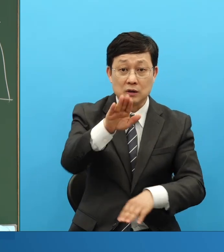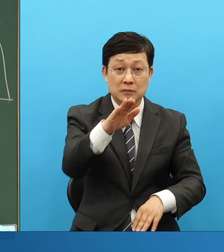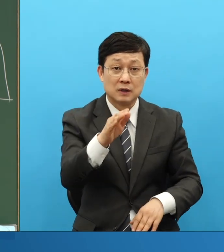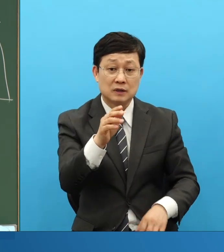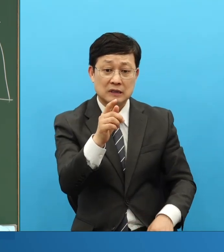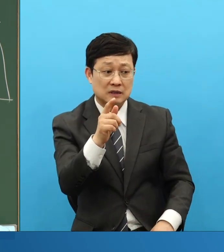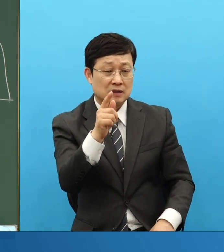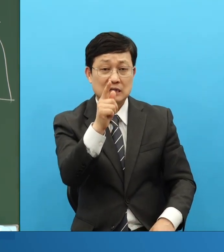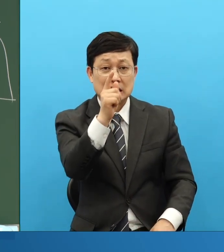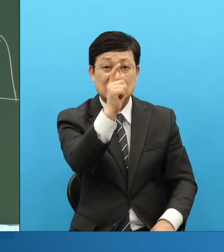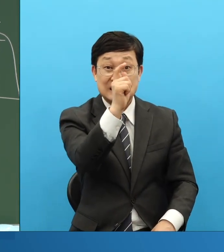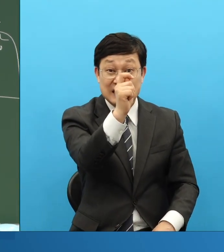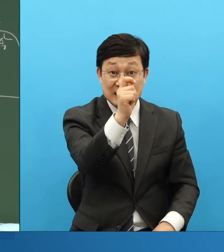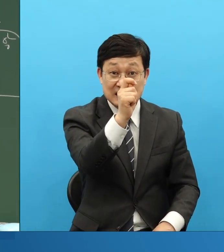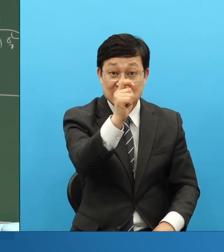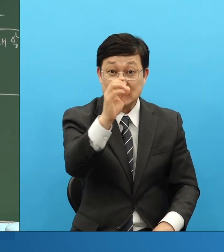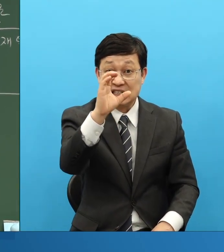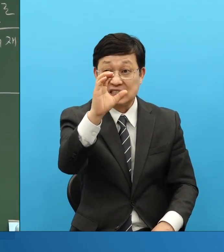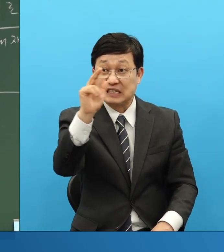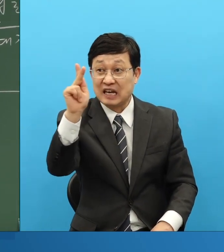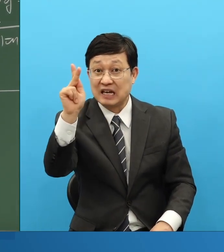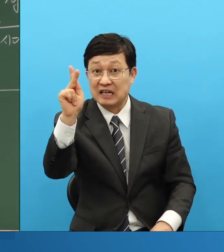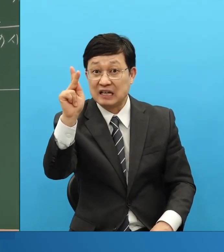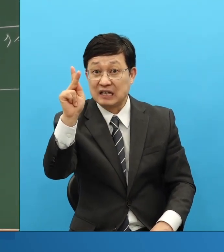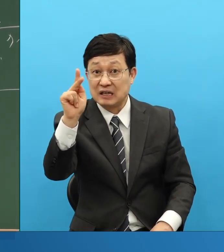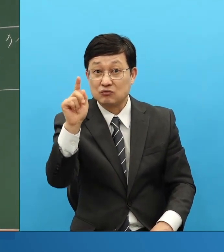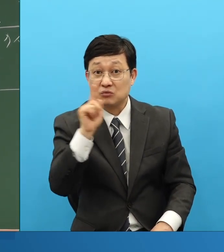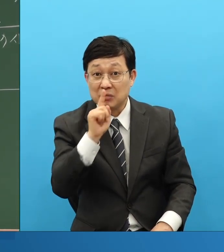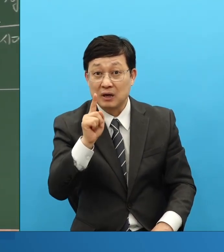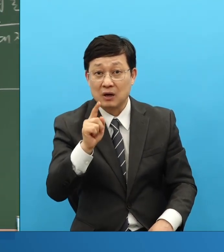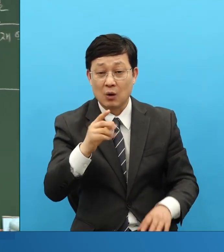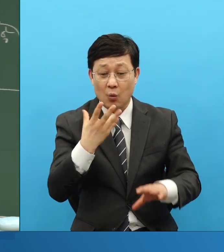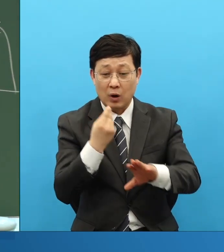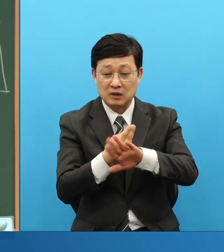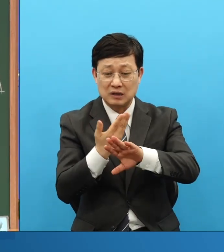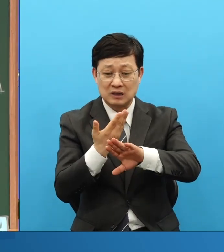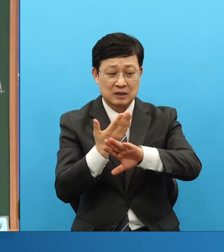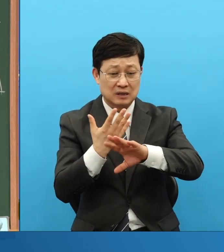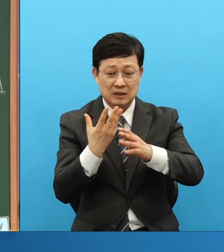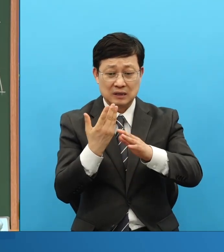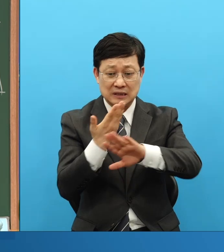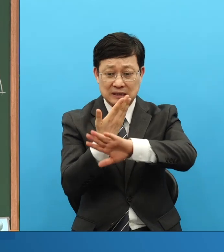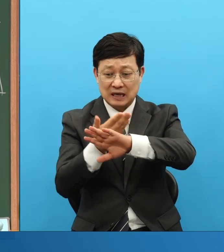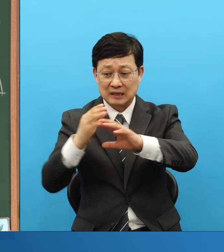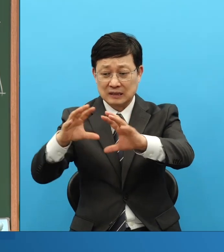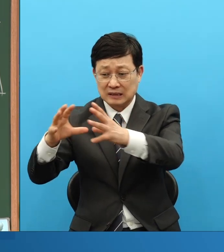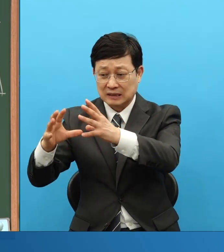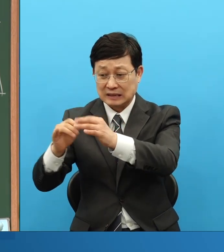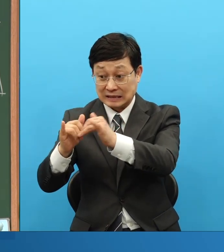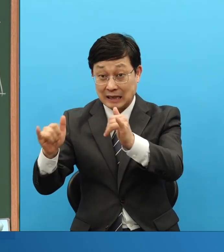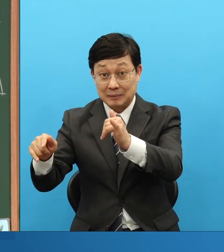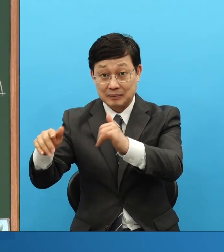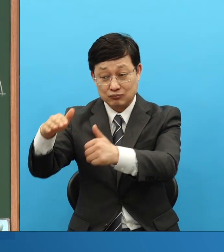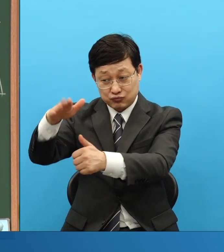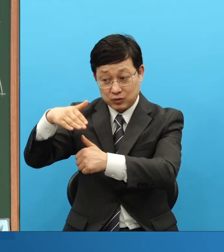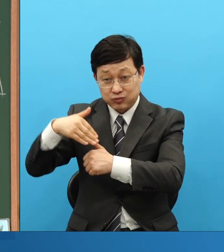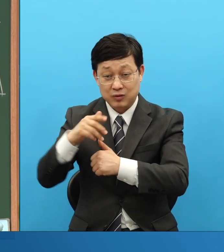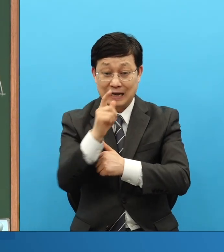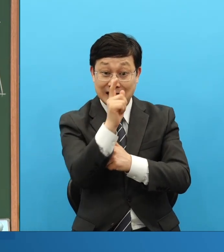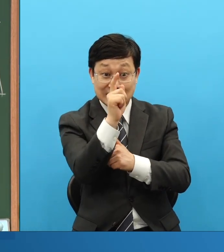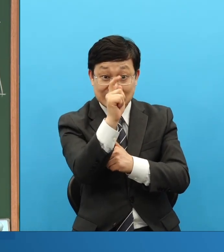TCK 위해서 하나님 TCK를 활용해서 일곱 현장을 살렸어요. That God's going to use the TCKs to save the 7 fields.